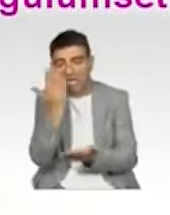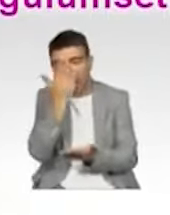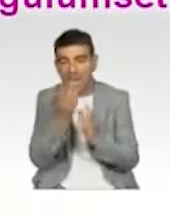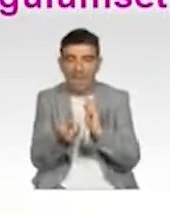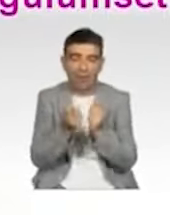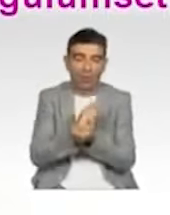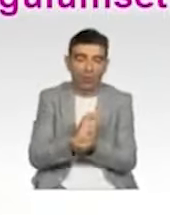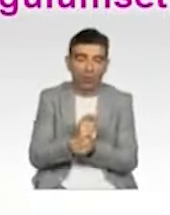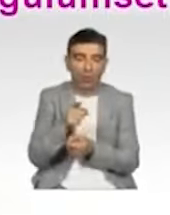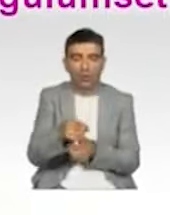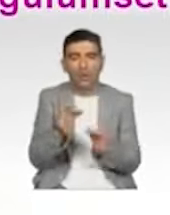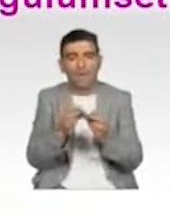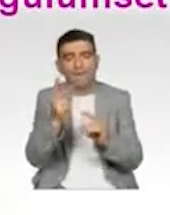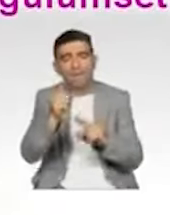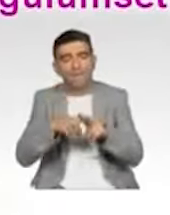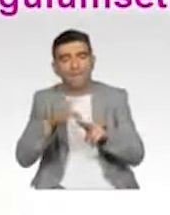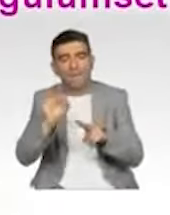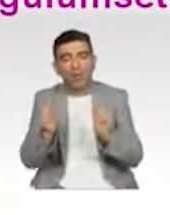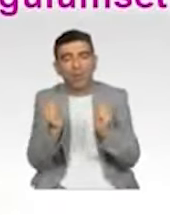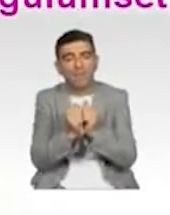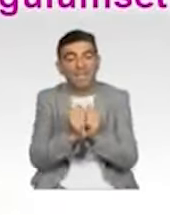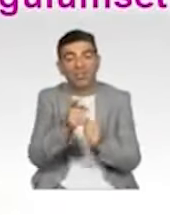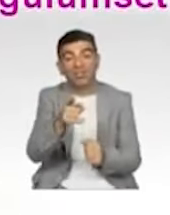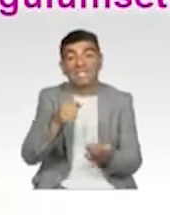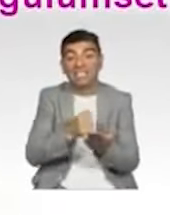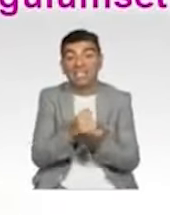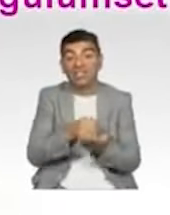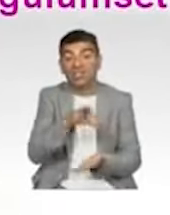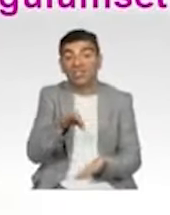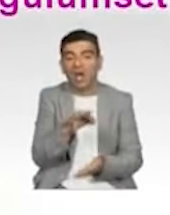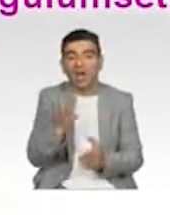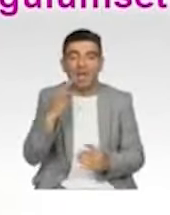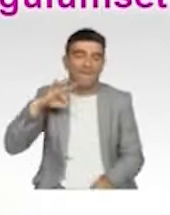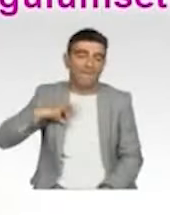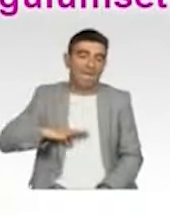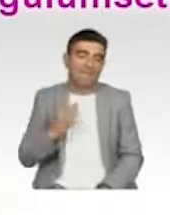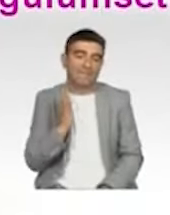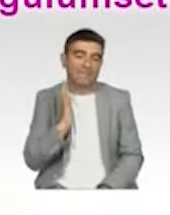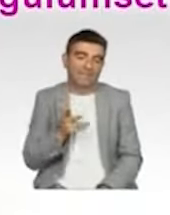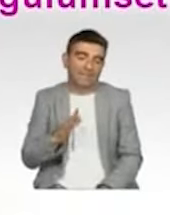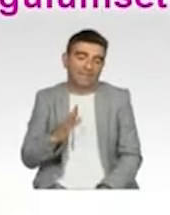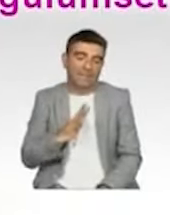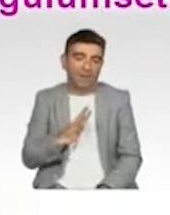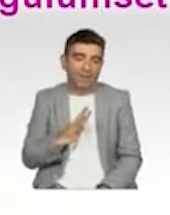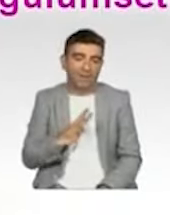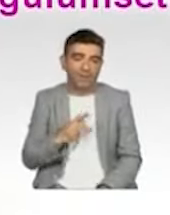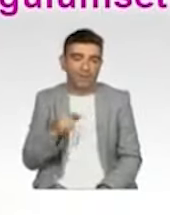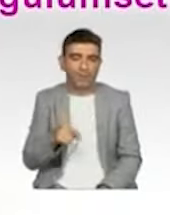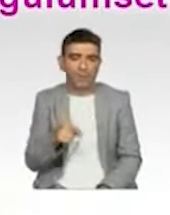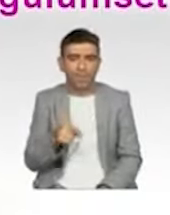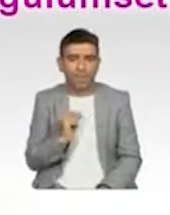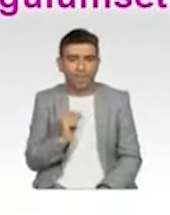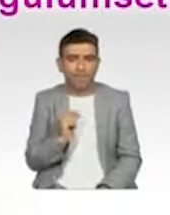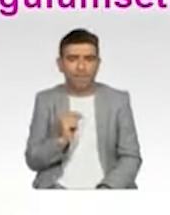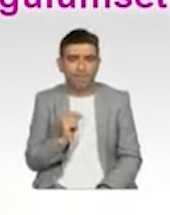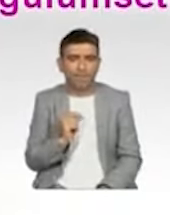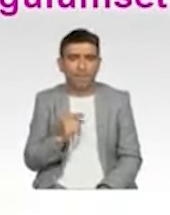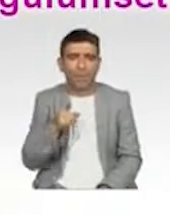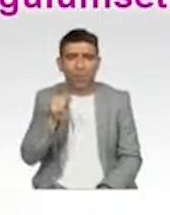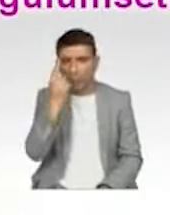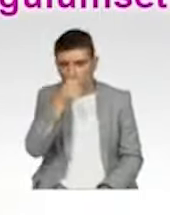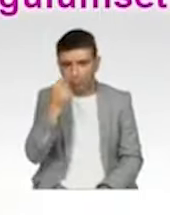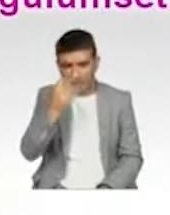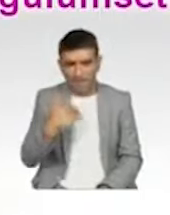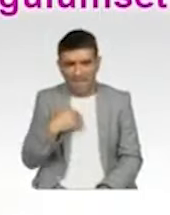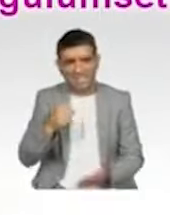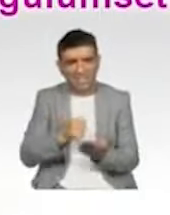döner. Biyobileşikler açısından yeşil çay daha faydalıdır. Yapısındaki biyobileşiklerin çoğunu kaybetmemiş olur. Hocam ben yeşil